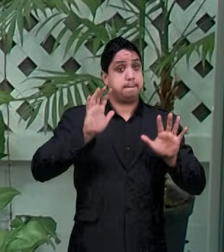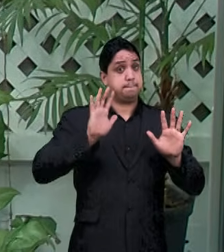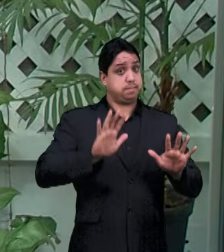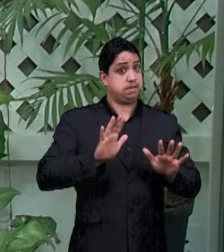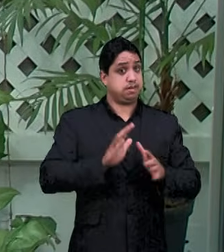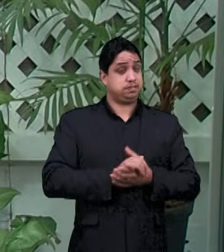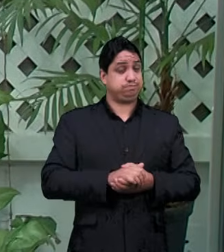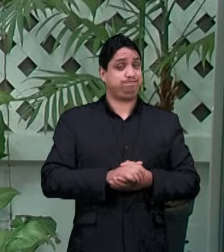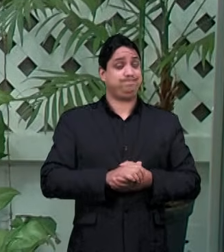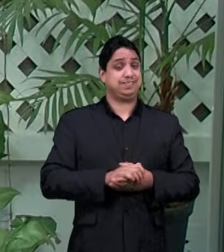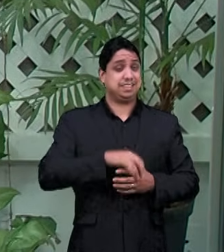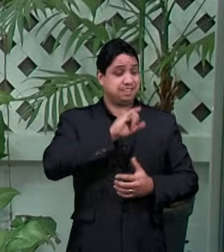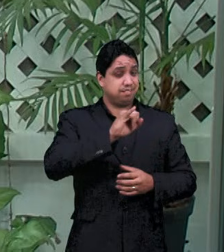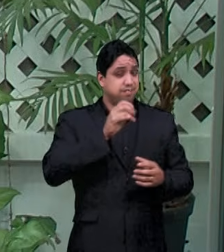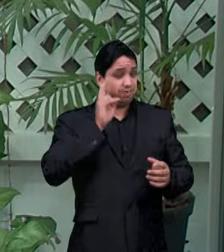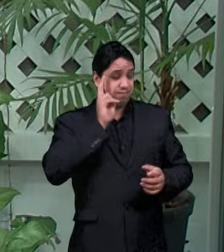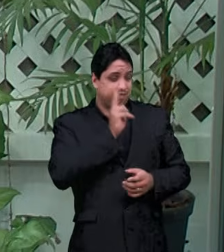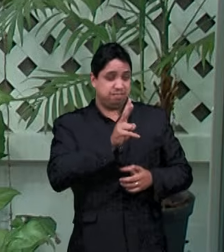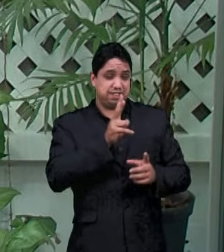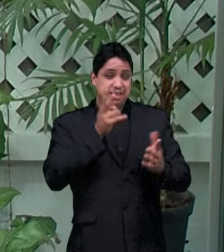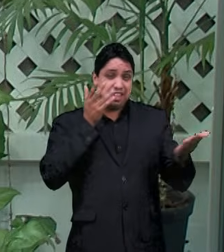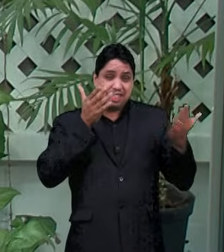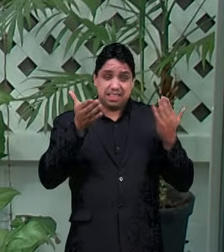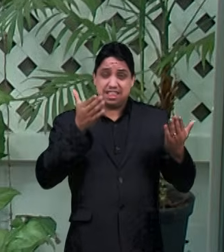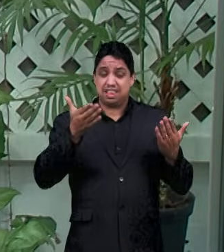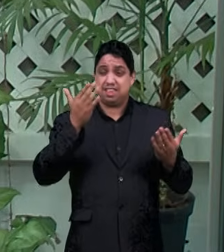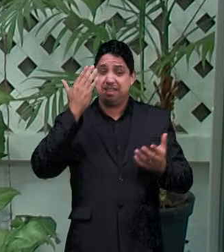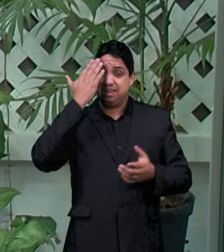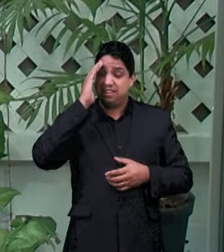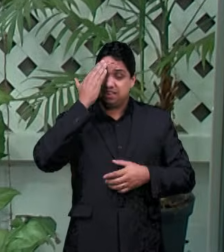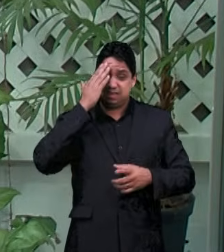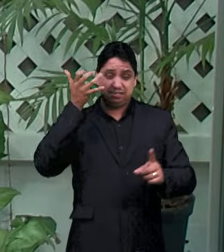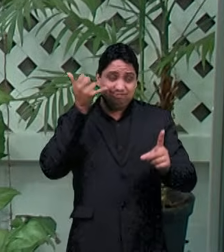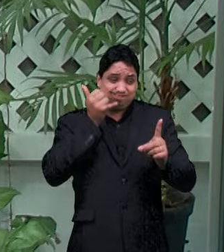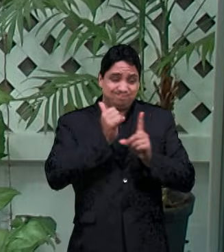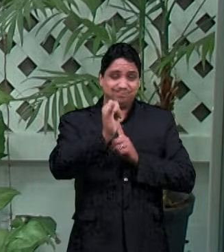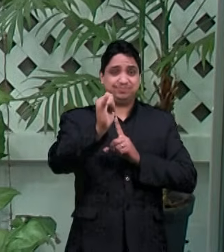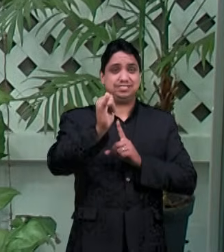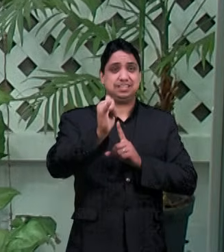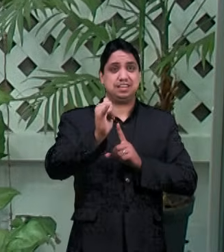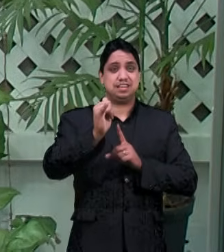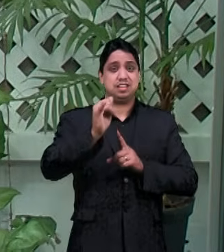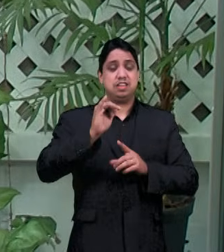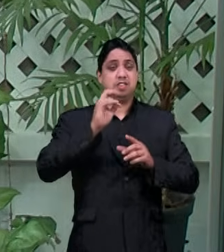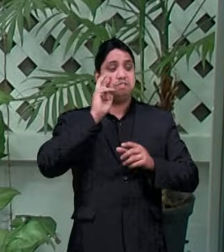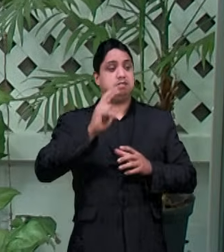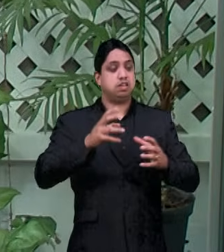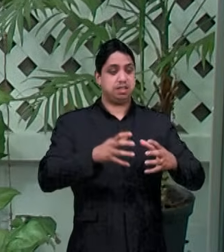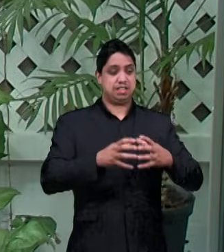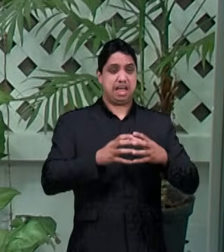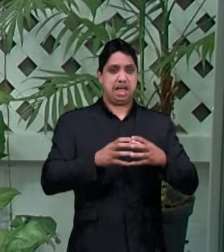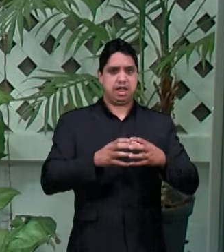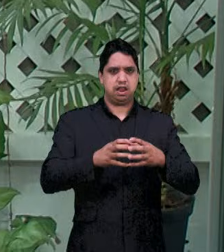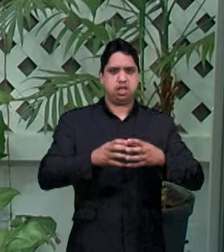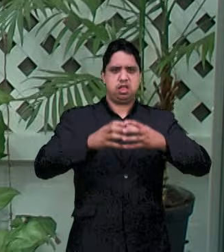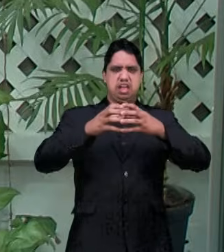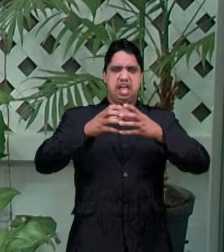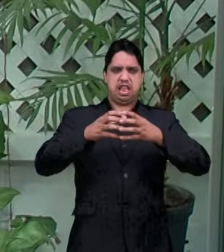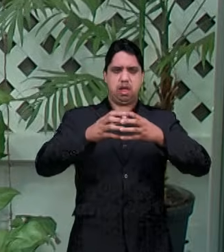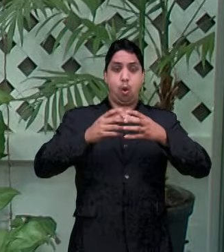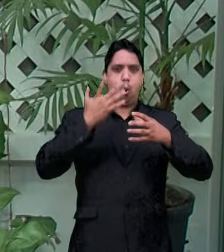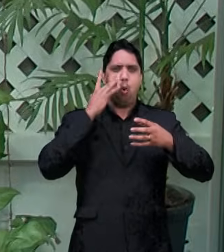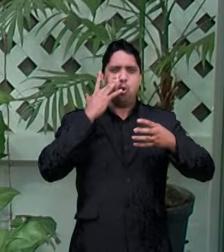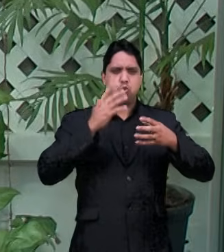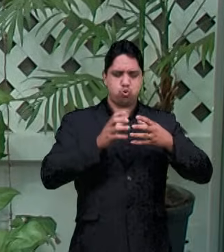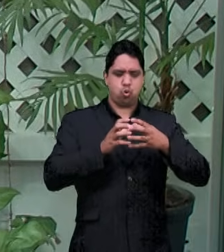du haut, prophétiquement, quand on regarde du bas vers le haut, on voit la coupe en or. Oh, quelque chose